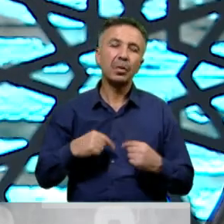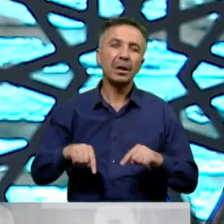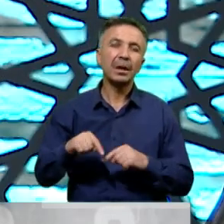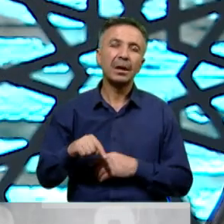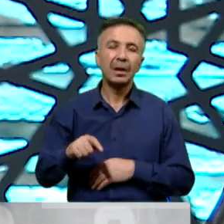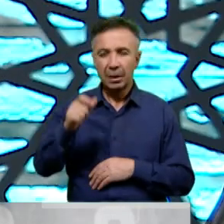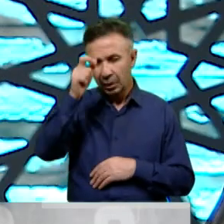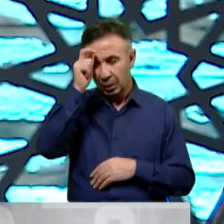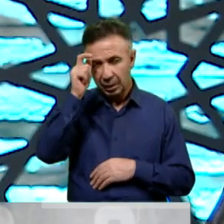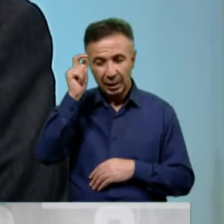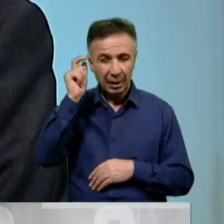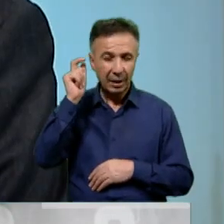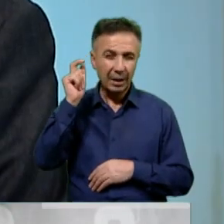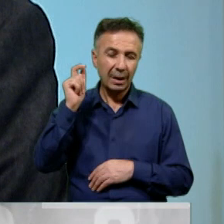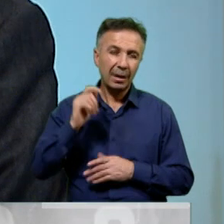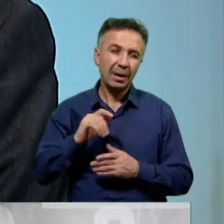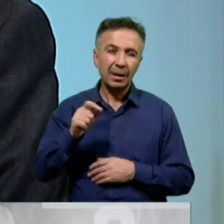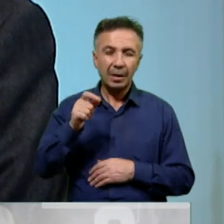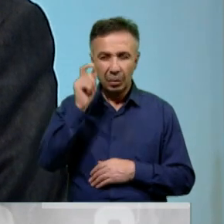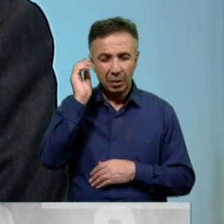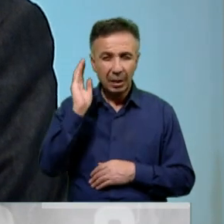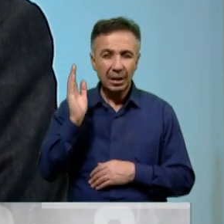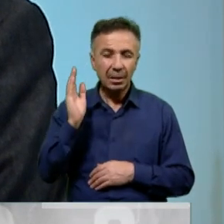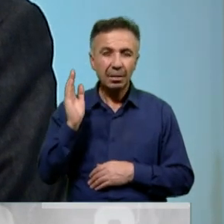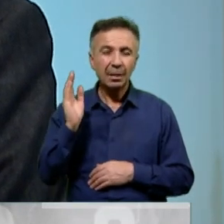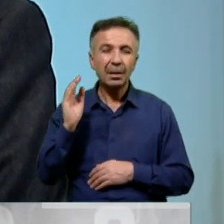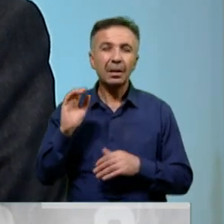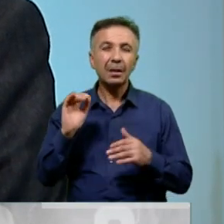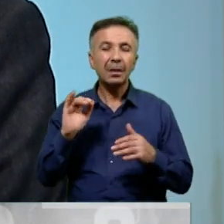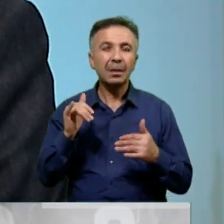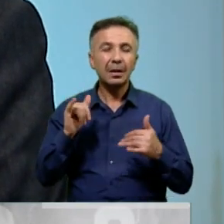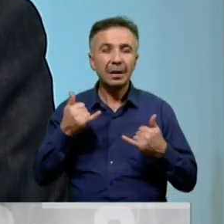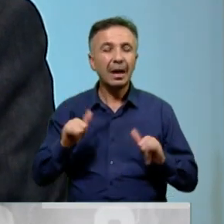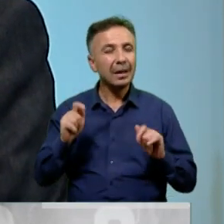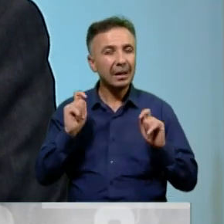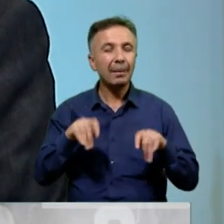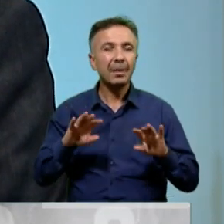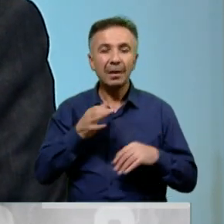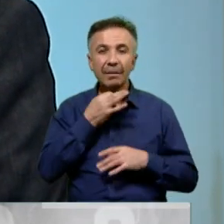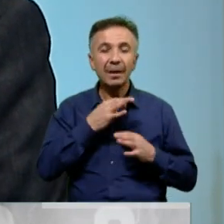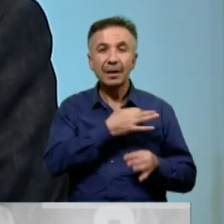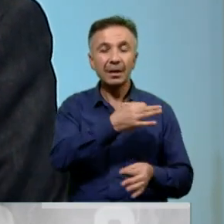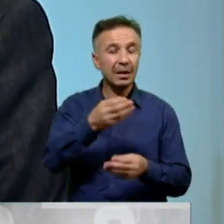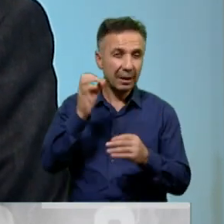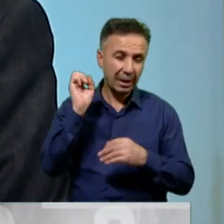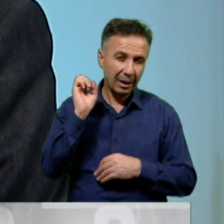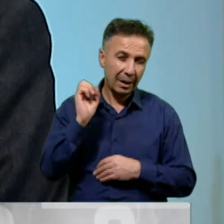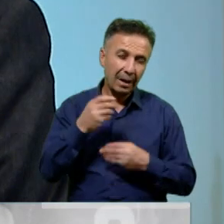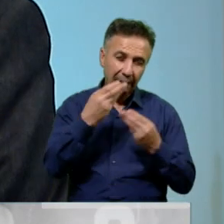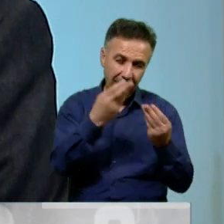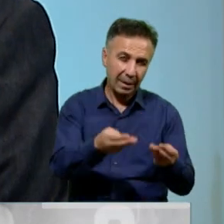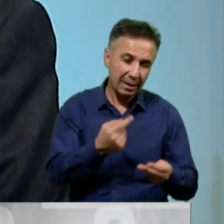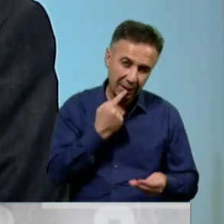tatil yapmayacağız diyebilirler mi? Tatil yapmasınlar, fakire versinler. O zaman bir anlam ifade edebilir. Kaldı